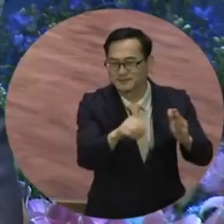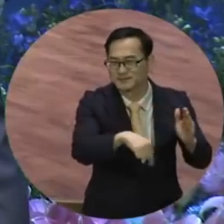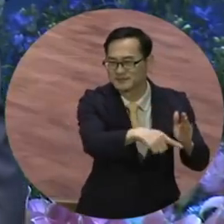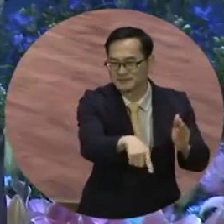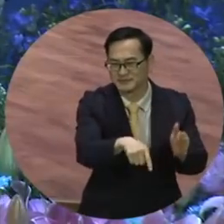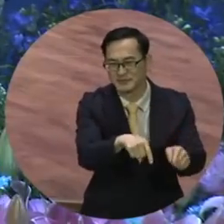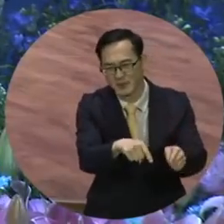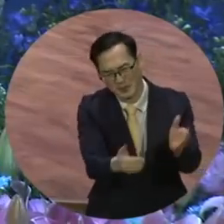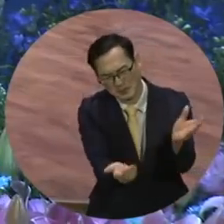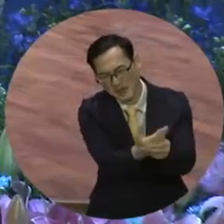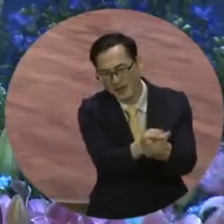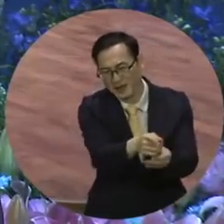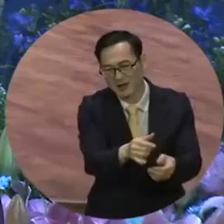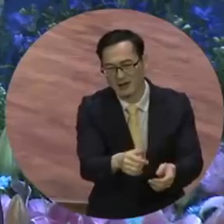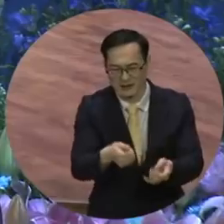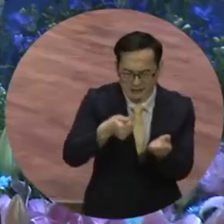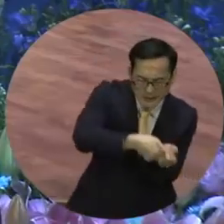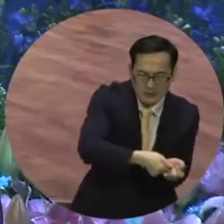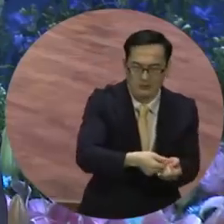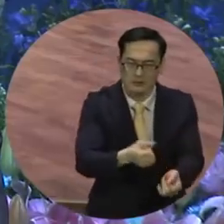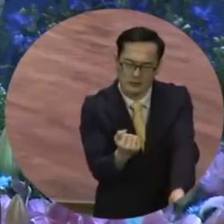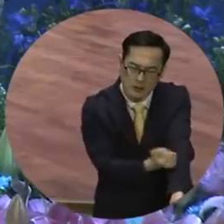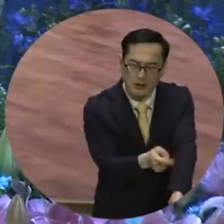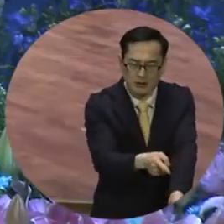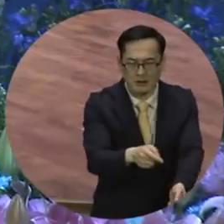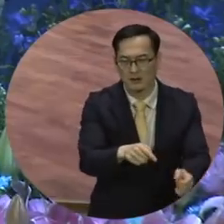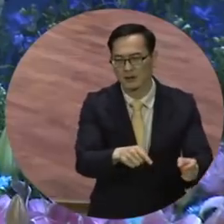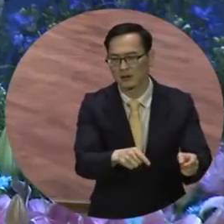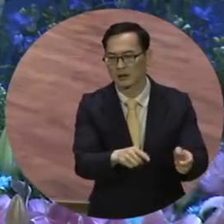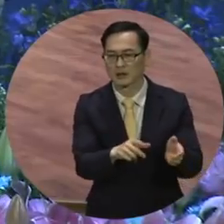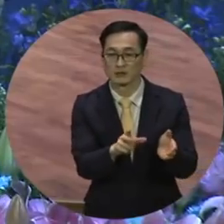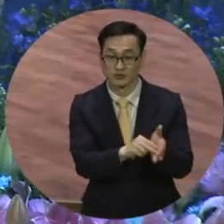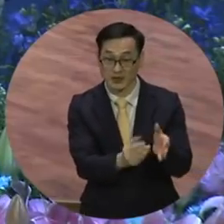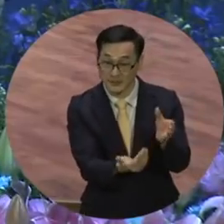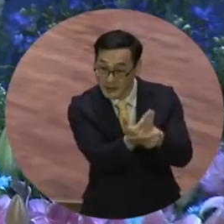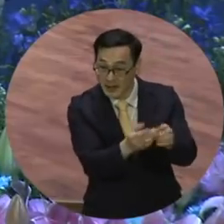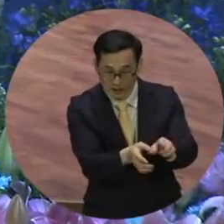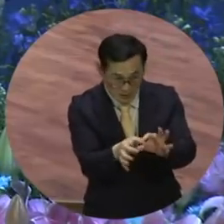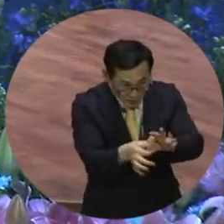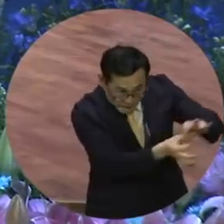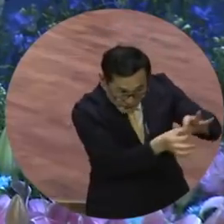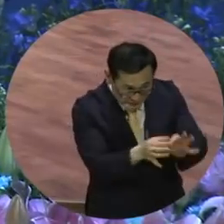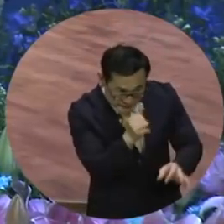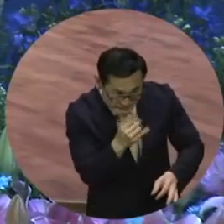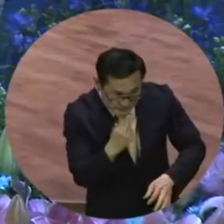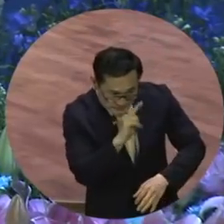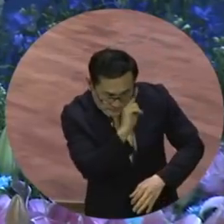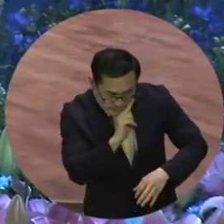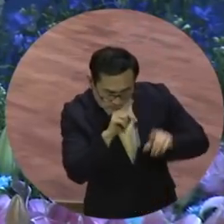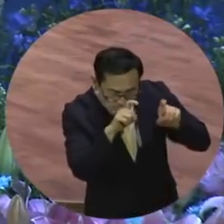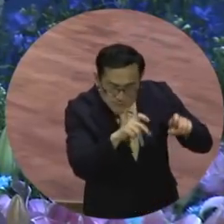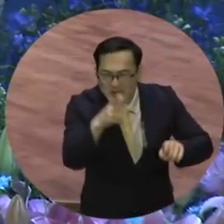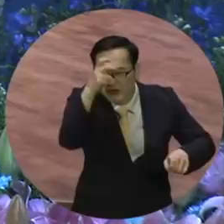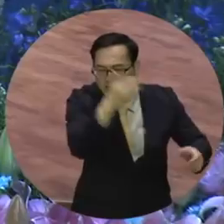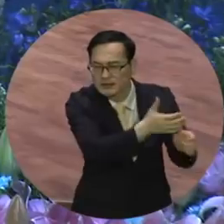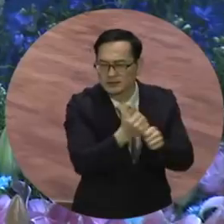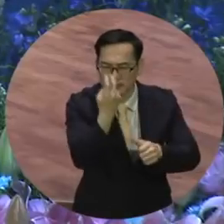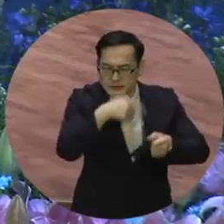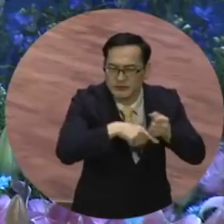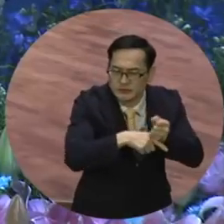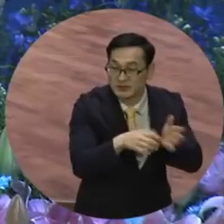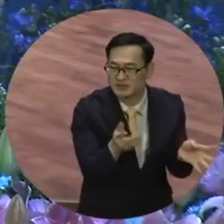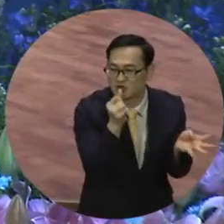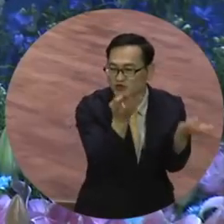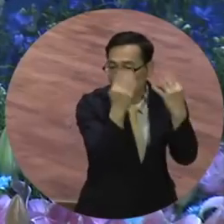버렸어요. 왜 그렇습니까? 삶의 기준이 잘못됐어 그래. 수단 방법 가리지 않고 세상 기준